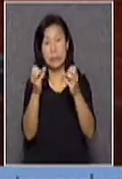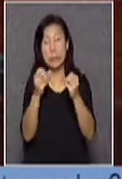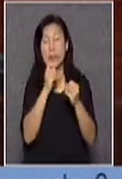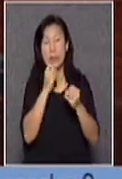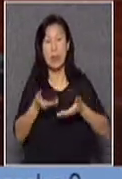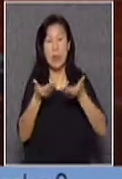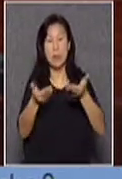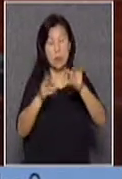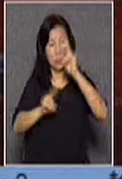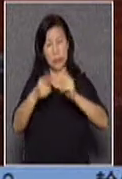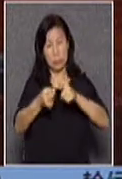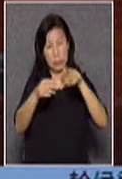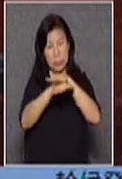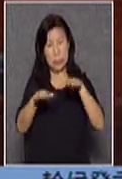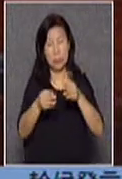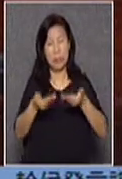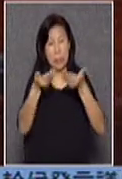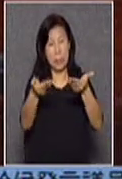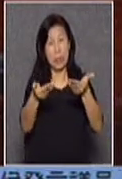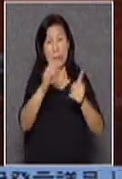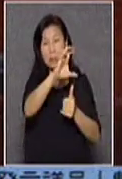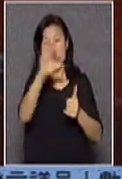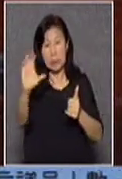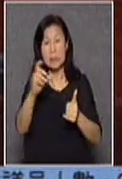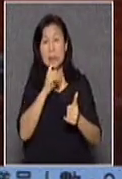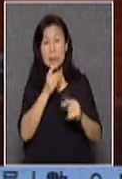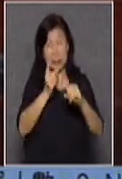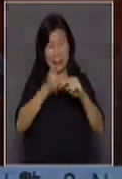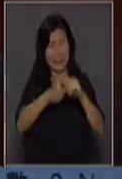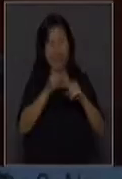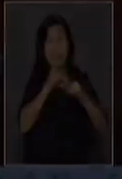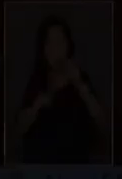翻歷史一個公道，還翻長洲真正原居民一個公道。